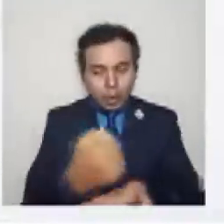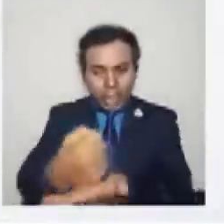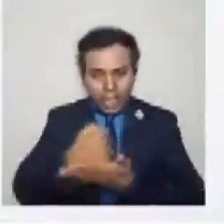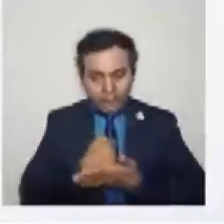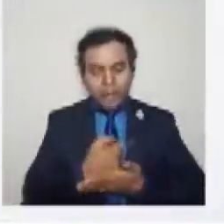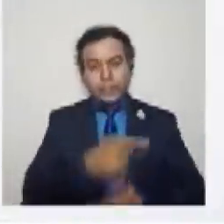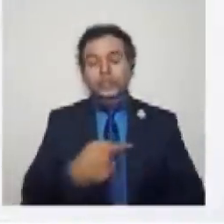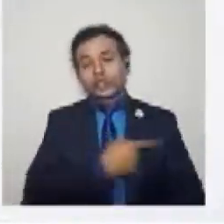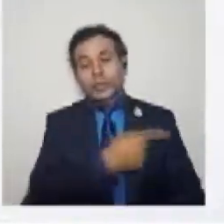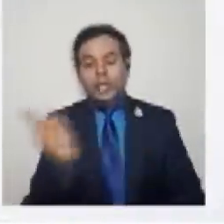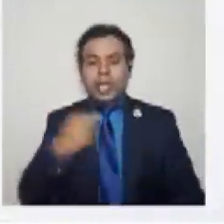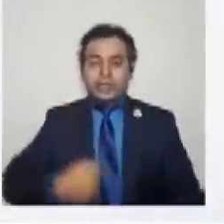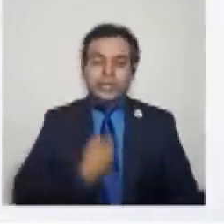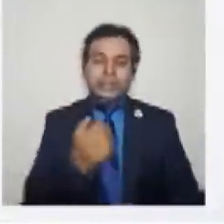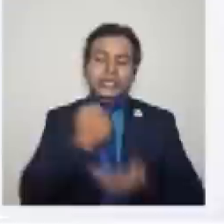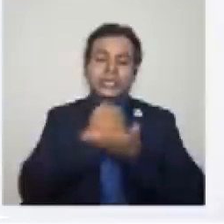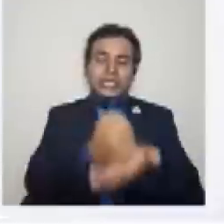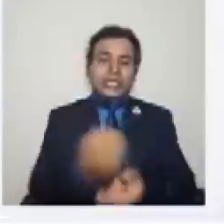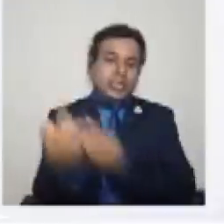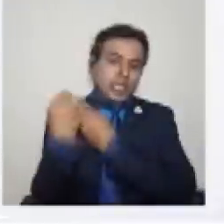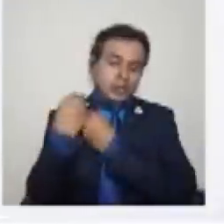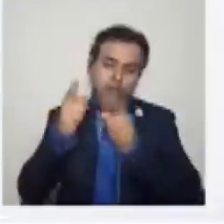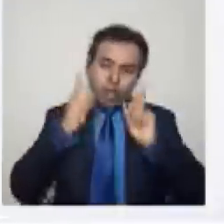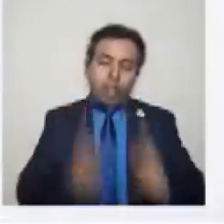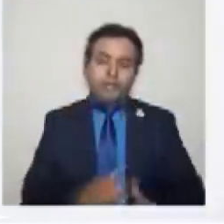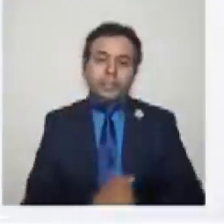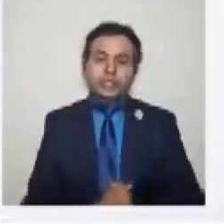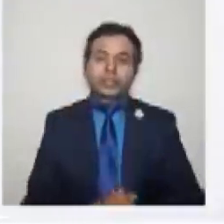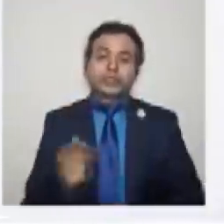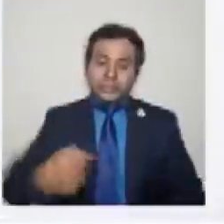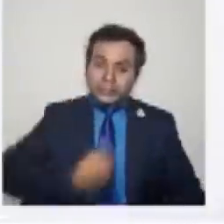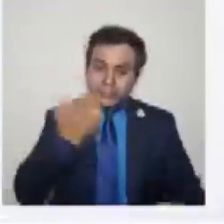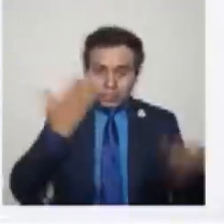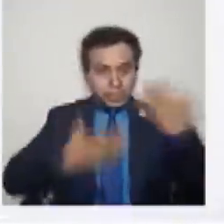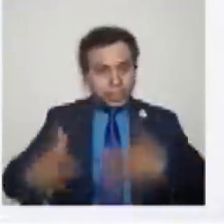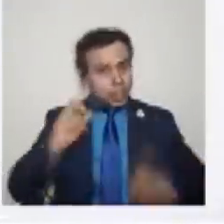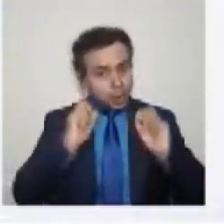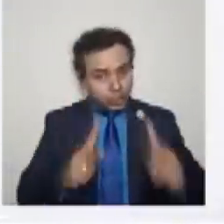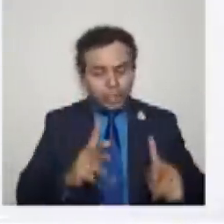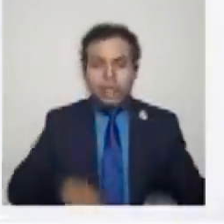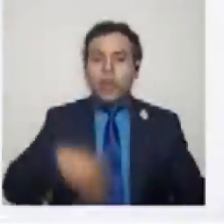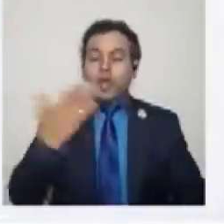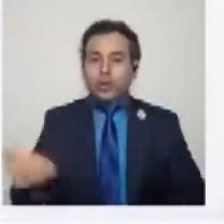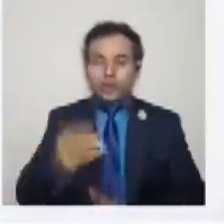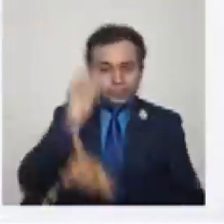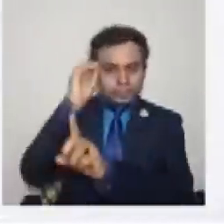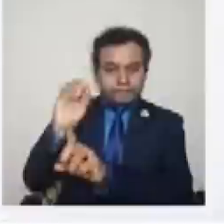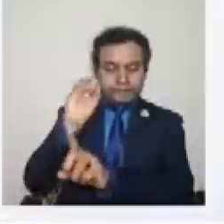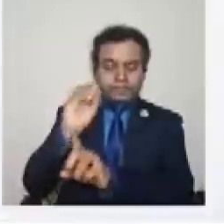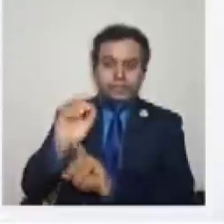আমরা প্রত্যেককে সাহায্য করব এবং সবাই সবার প্রতি সাহায্যের হাত বাড়িয়ে